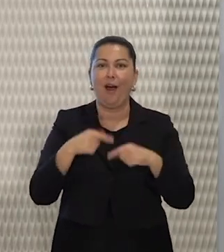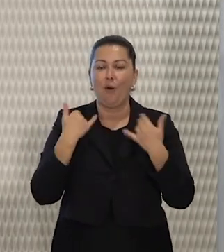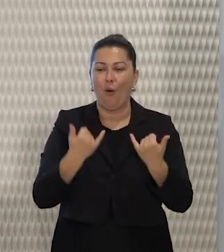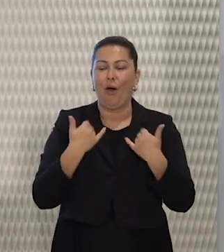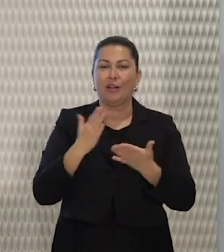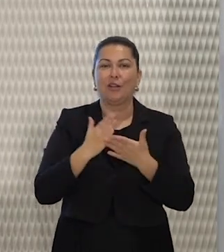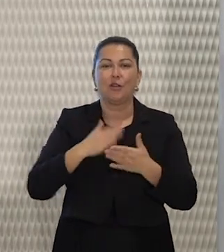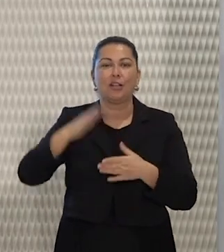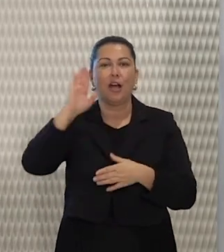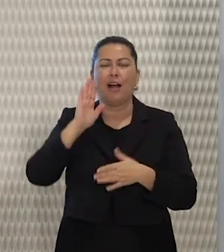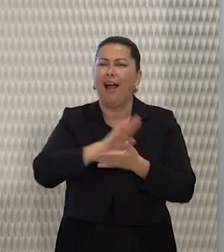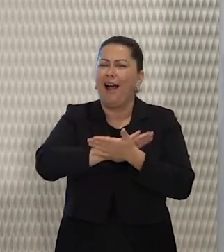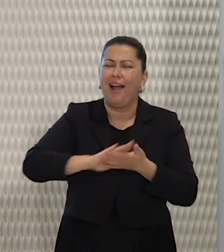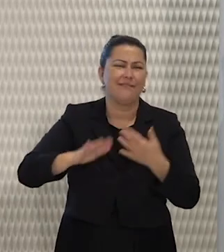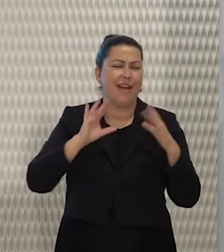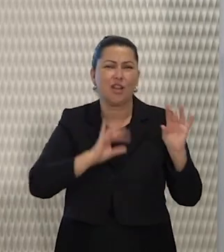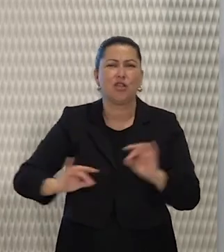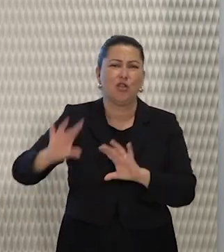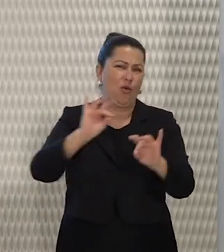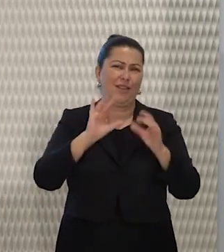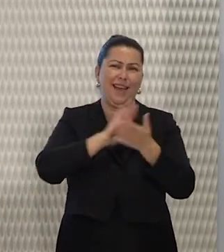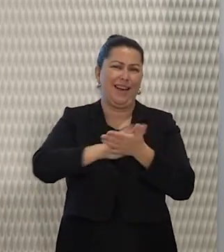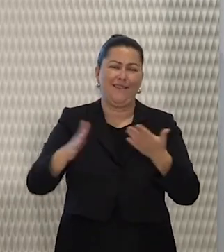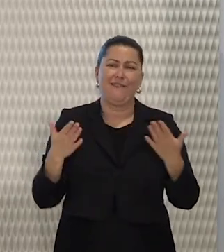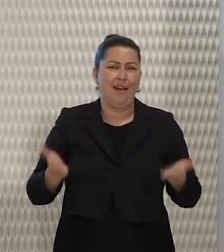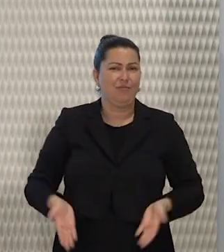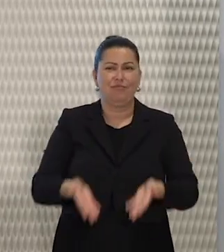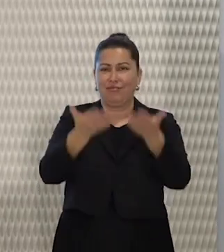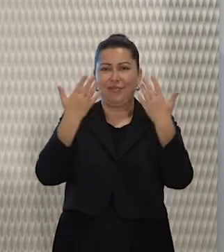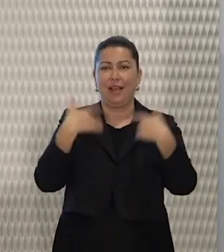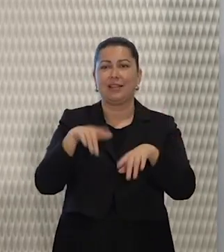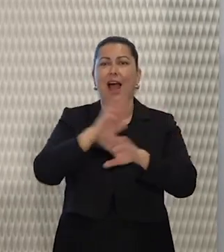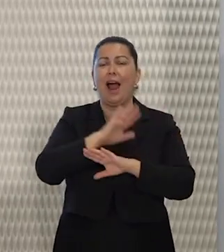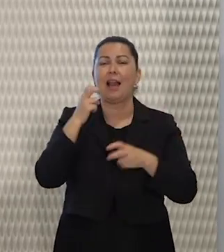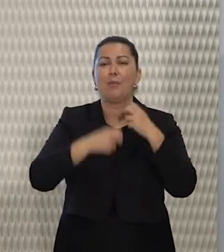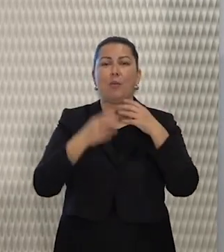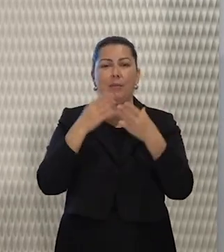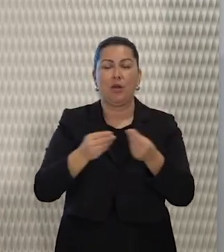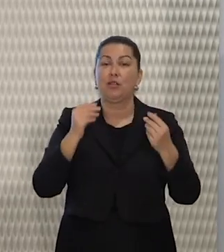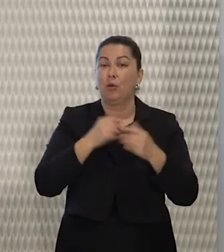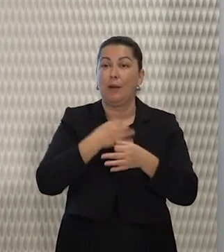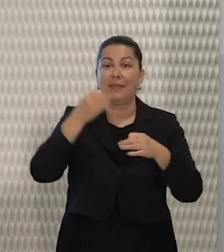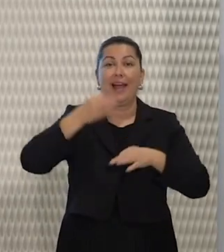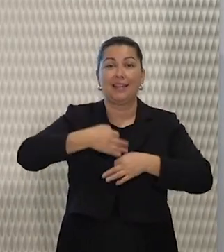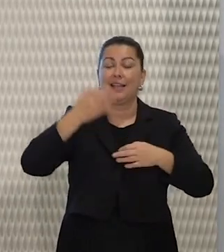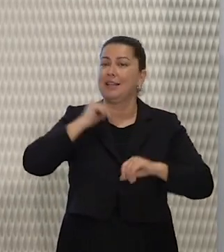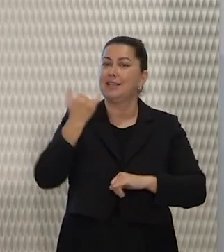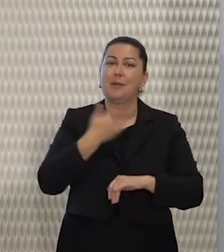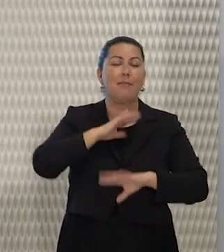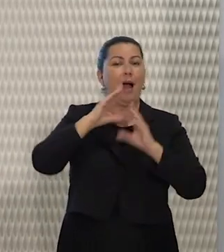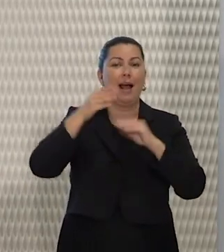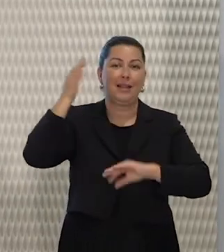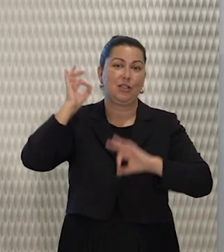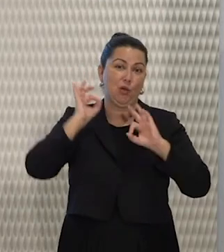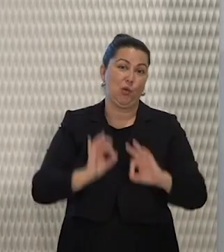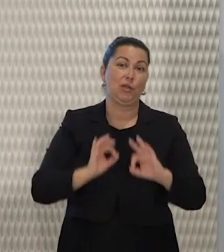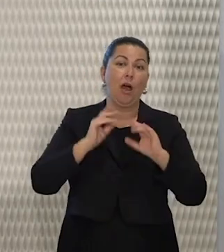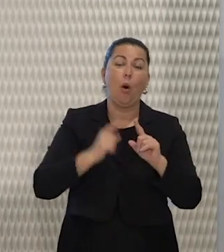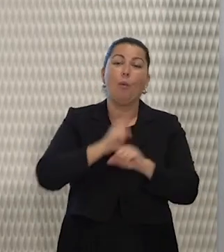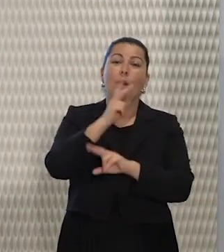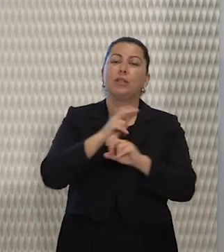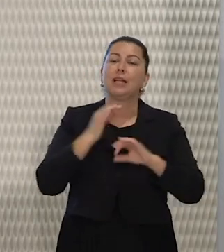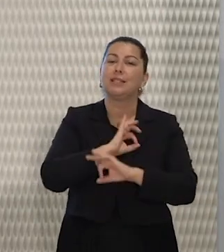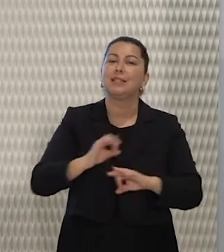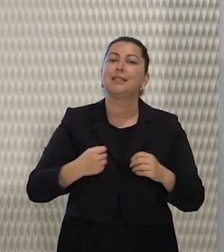mal gehört, just do it, einfach tun. Das löst alle Probleme und am Ende des Tages wird immer alles gut. Oberösterreich ist